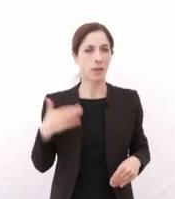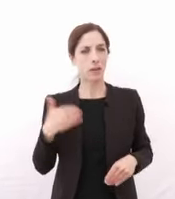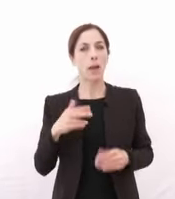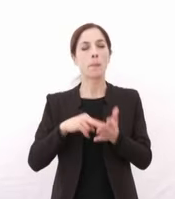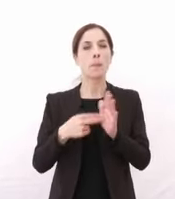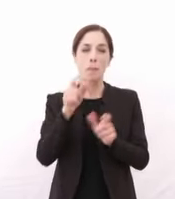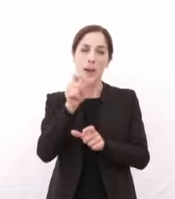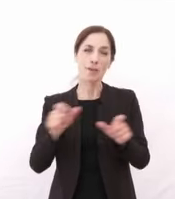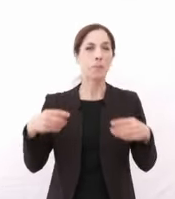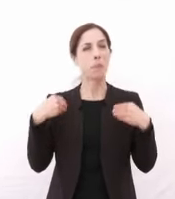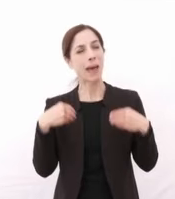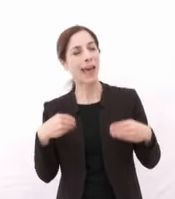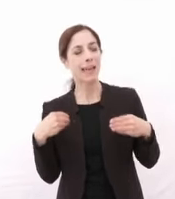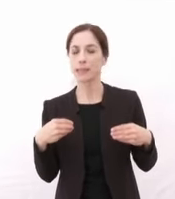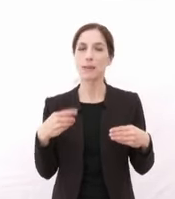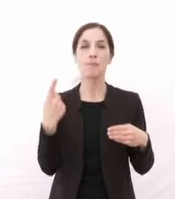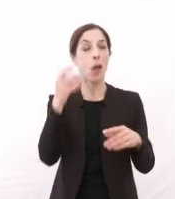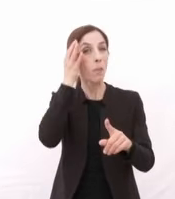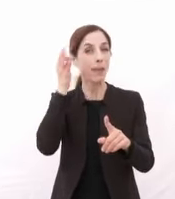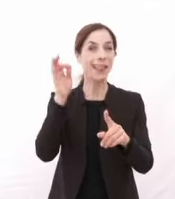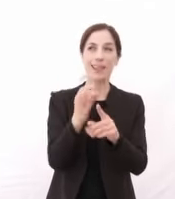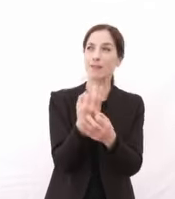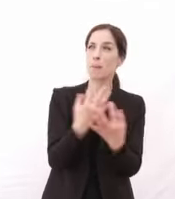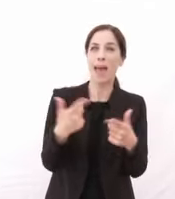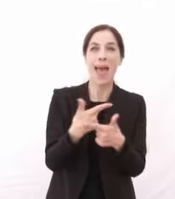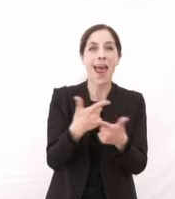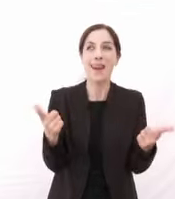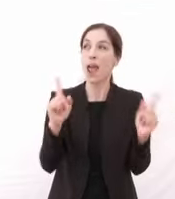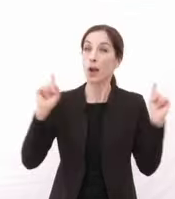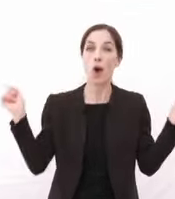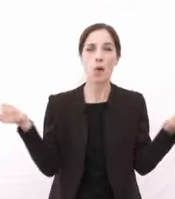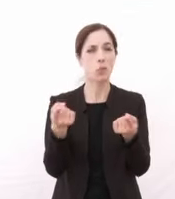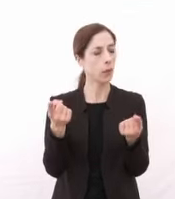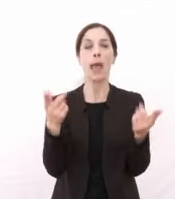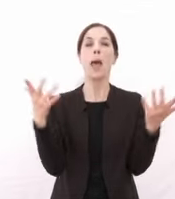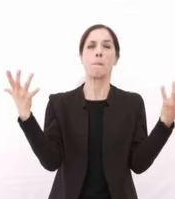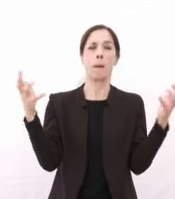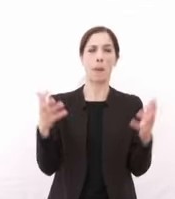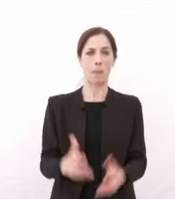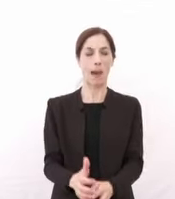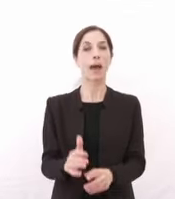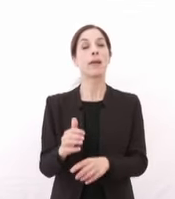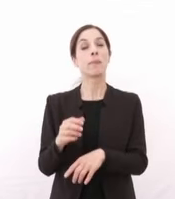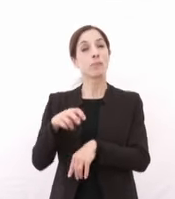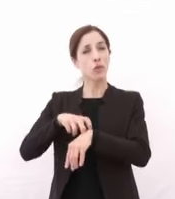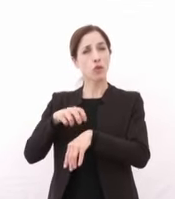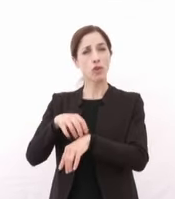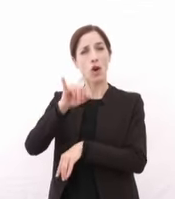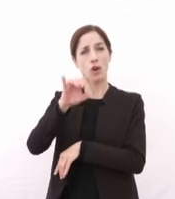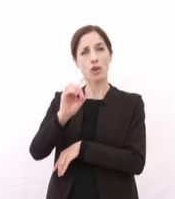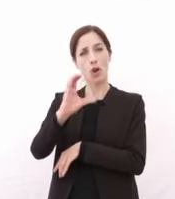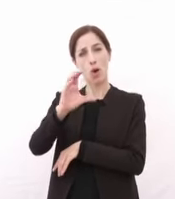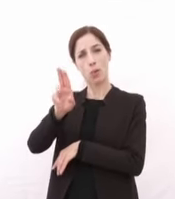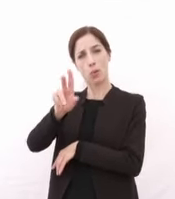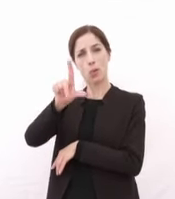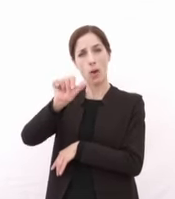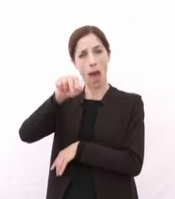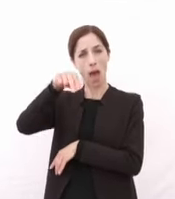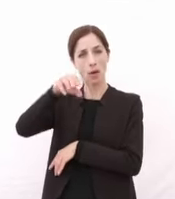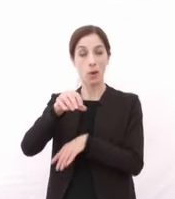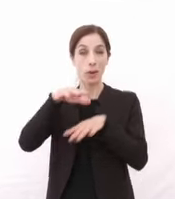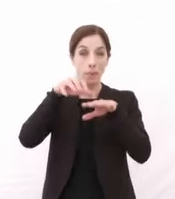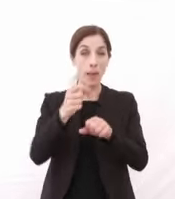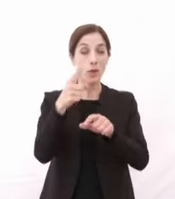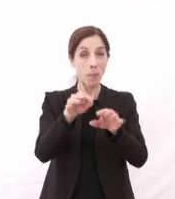delle persone per il bene comune, quindi il lavoro, l'impegno che il dottor Ioculano metteva per il proprio territorio era volto